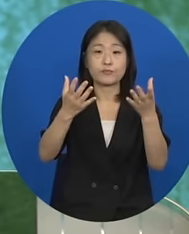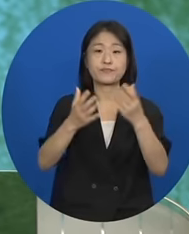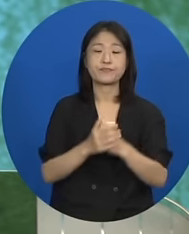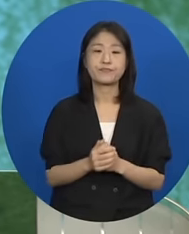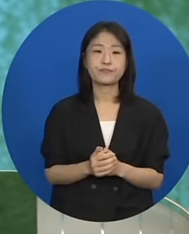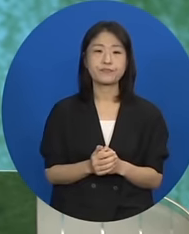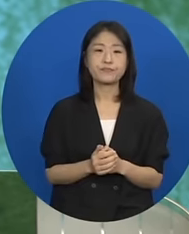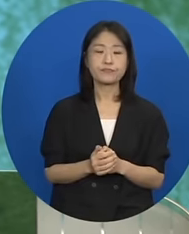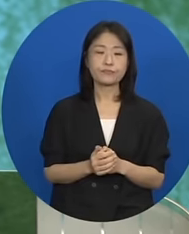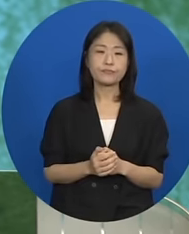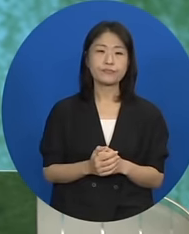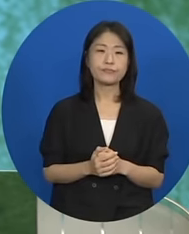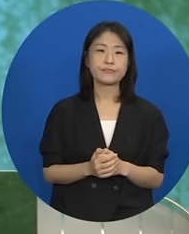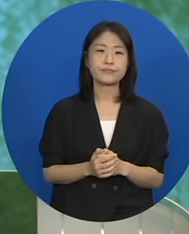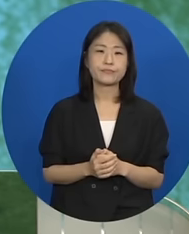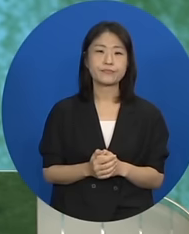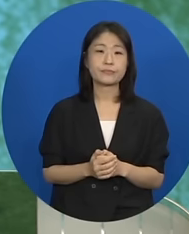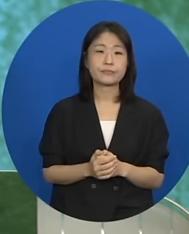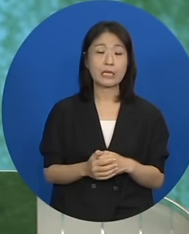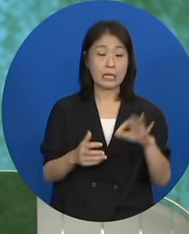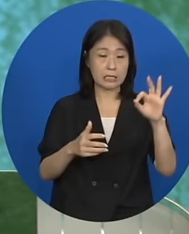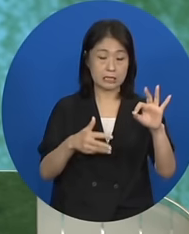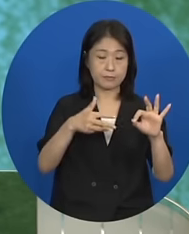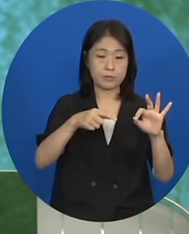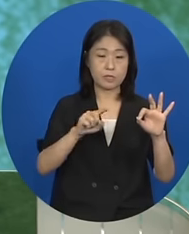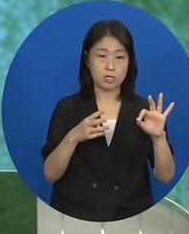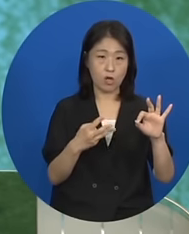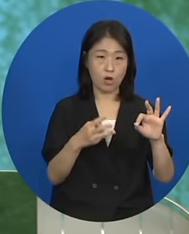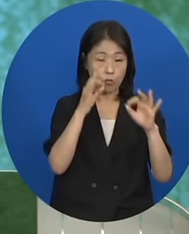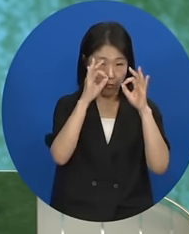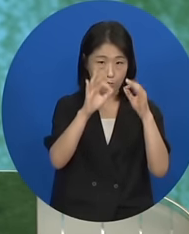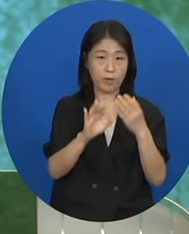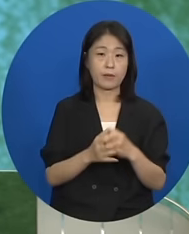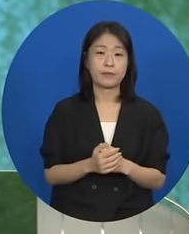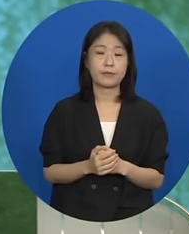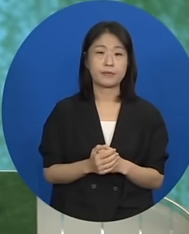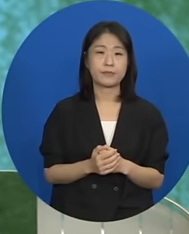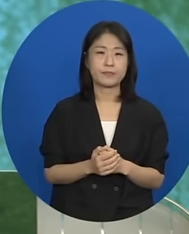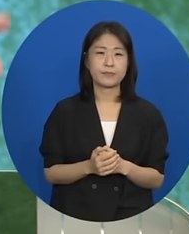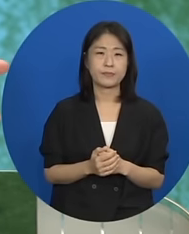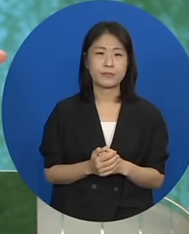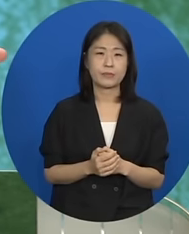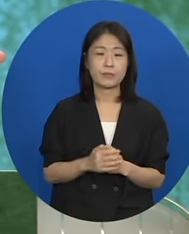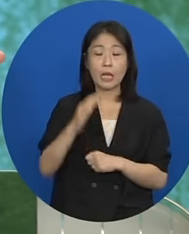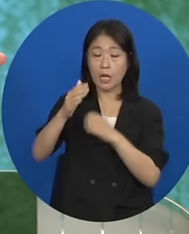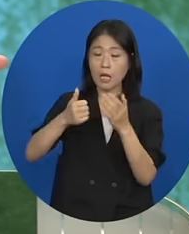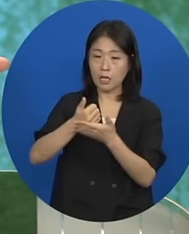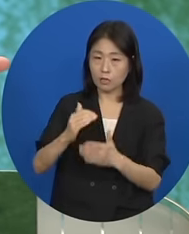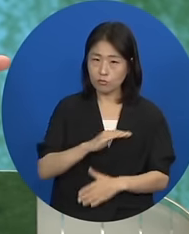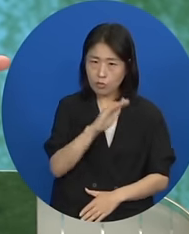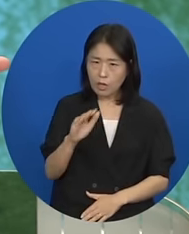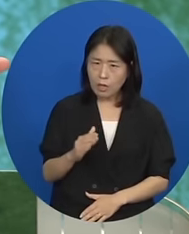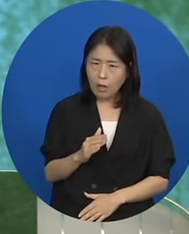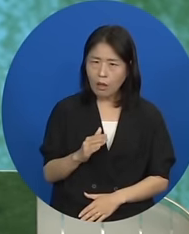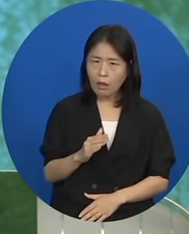다시 을 가보면 오늘 10절에 하나님께서 뭐라 하시냐면 하나님께서 이미 우리에게 복을 주셨다고